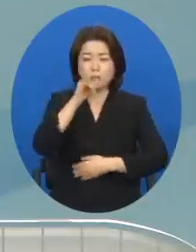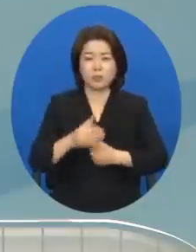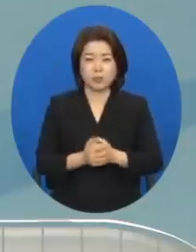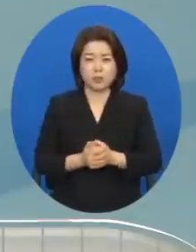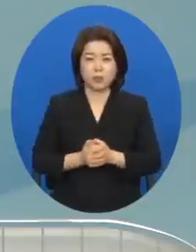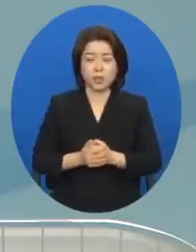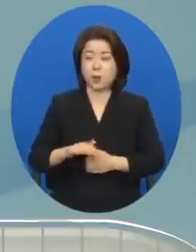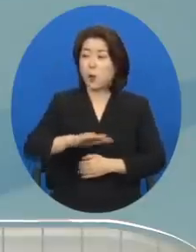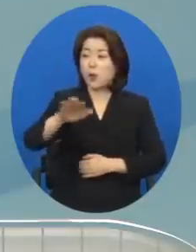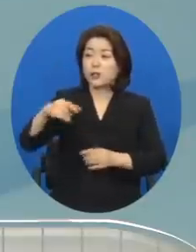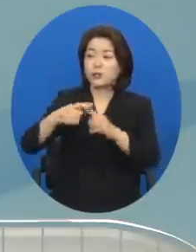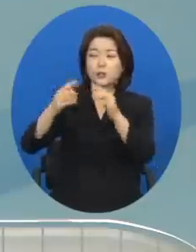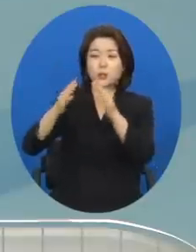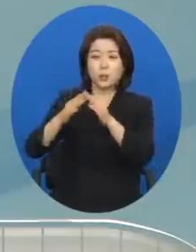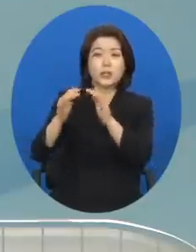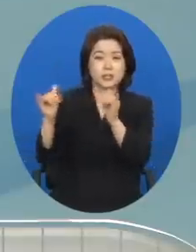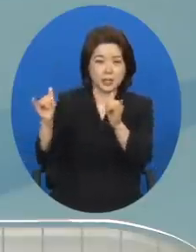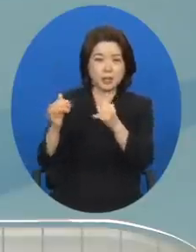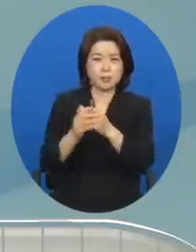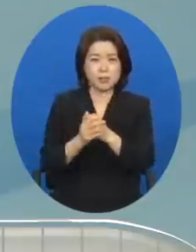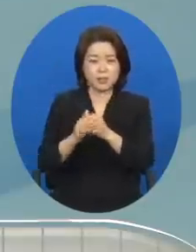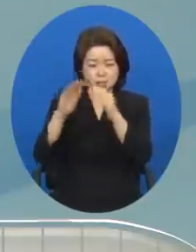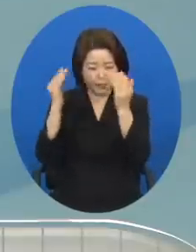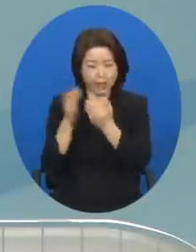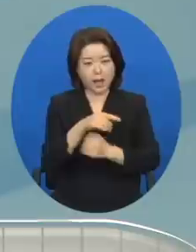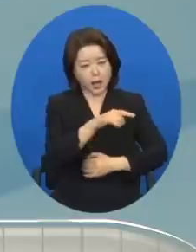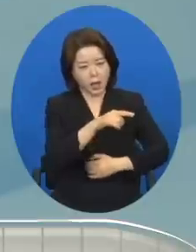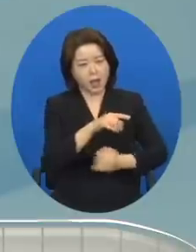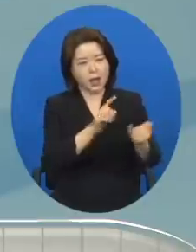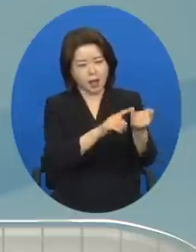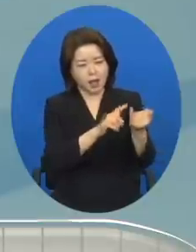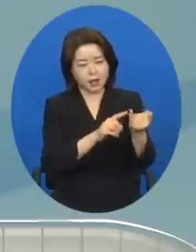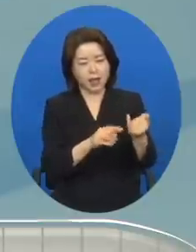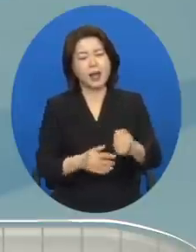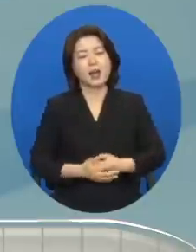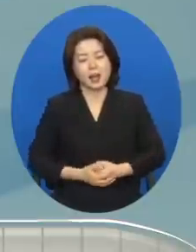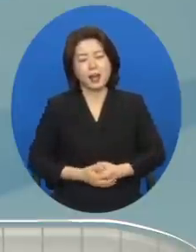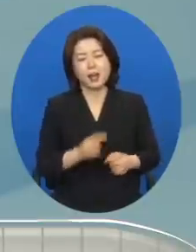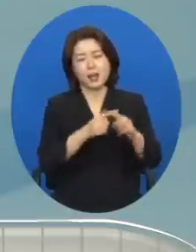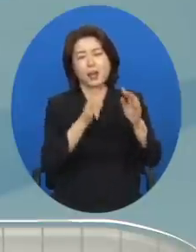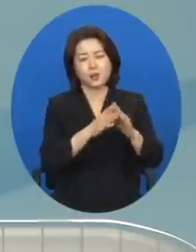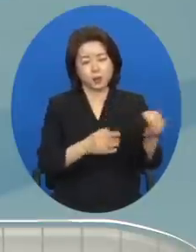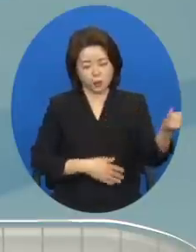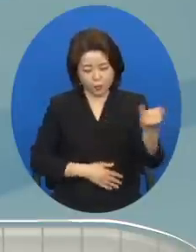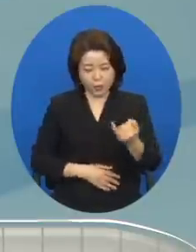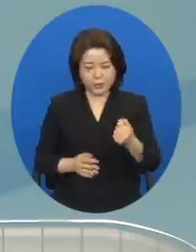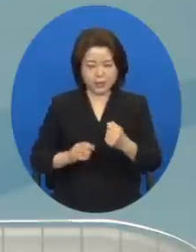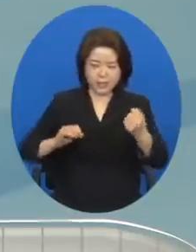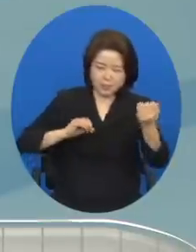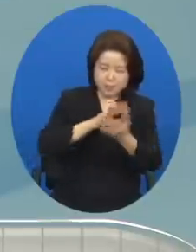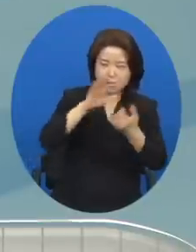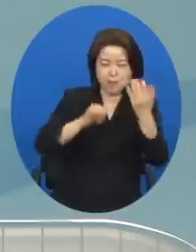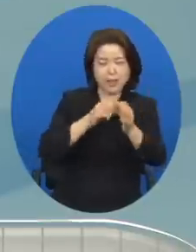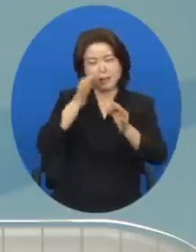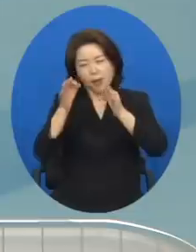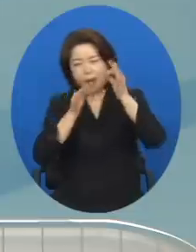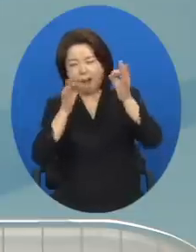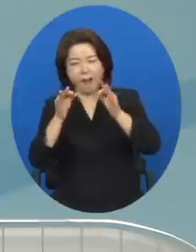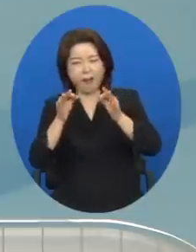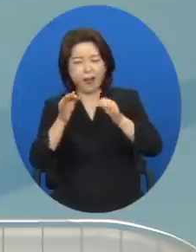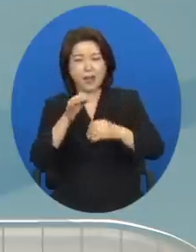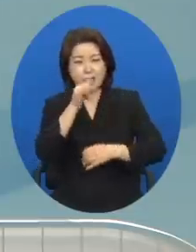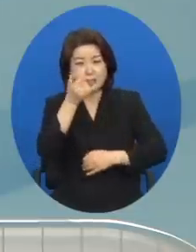그 교회 교인들이 다 그분이 교회 와서 그렇게 조금 난동도 하고 소리도 지르는